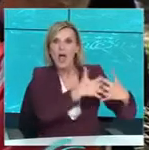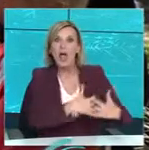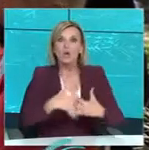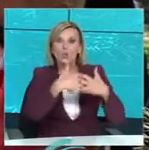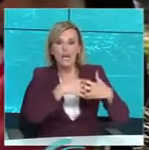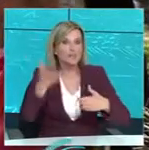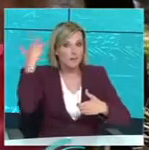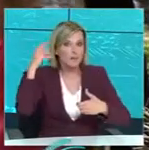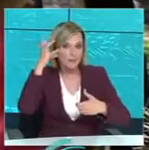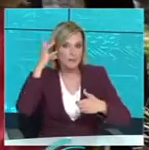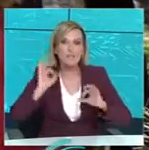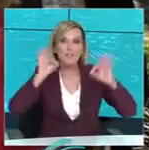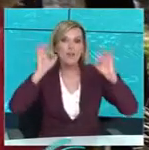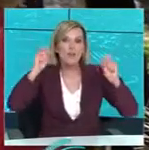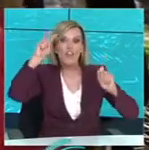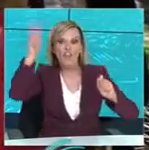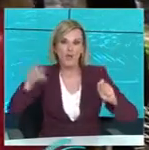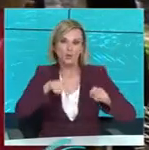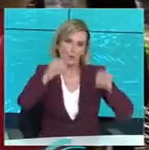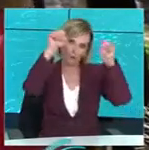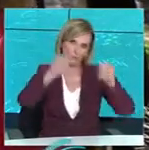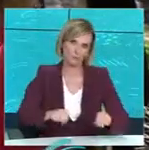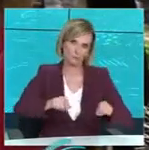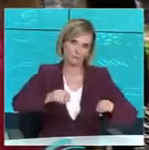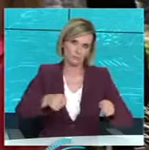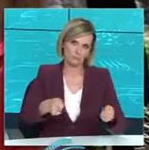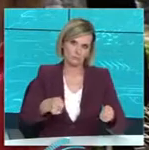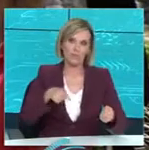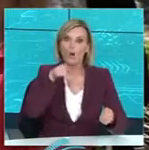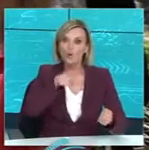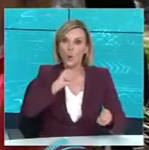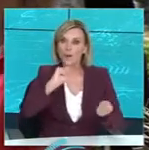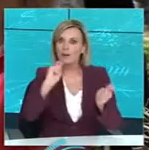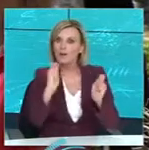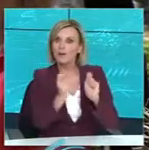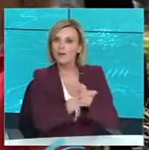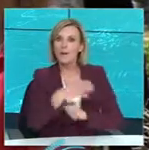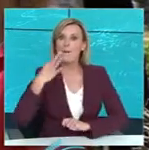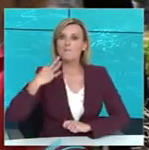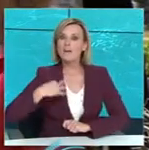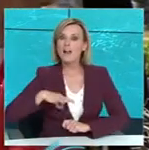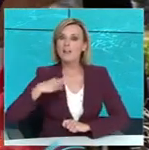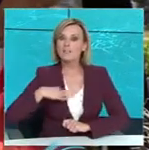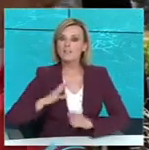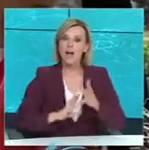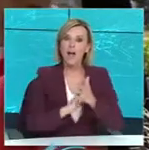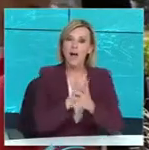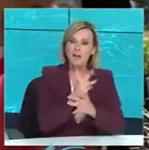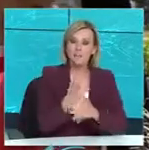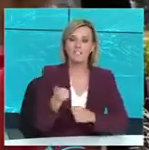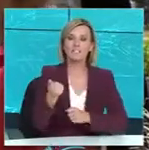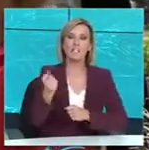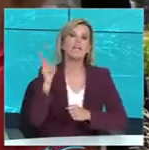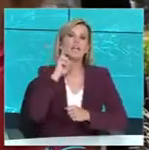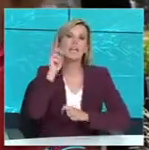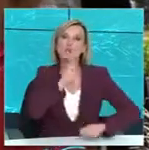η ίδια περιοχή, όπως λοιπόν βλέπετε το μέλλον των νέων θέσεων εργασίας που προσπαθούμε να δημιουργήσουμε